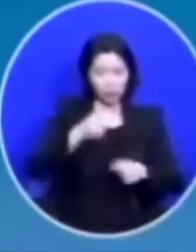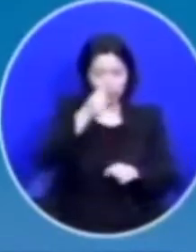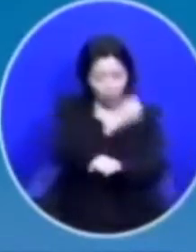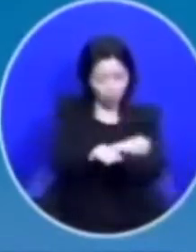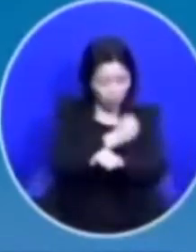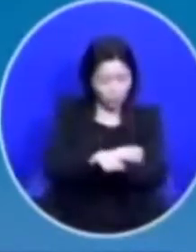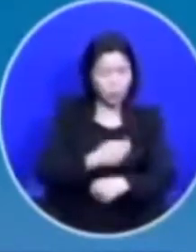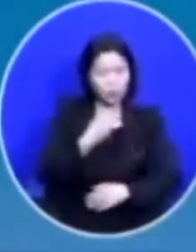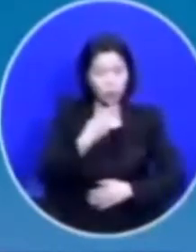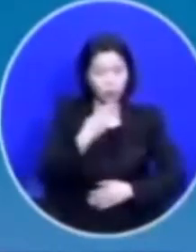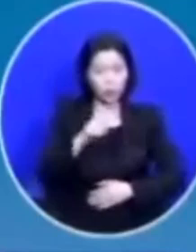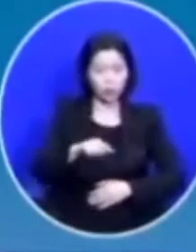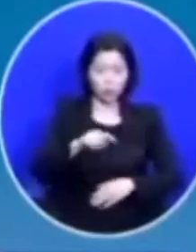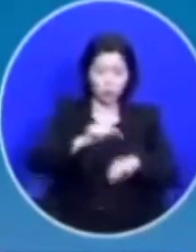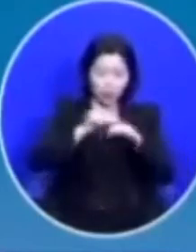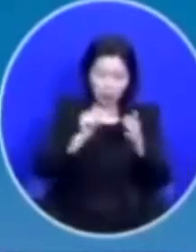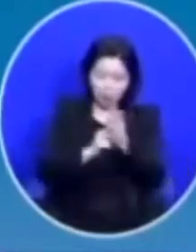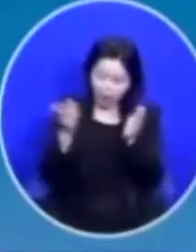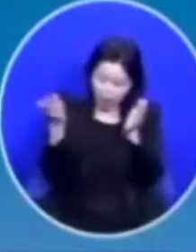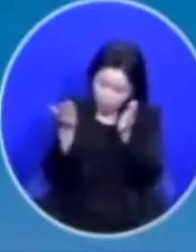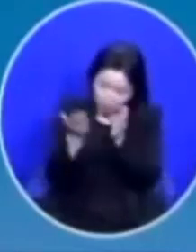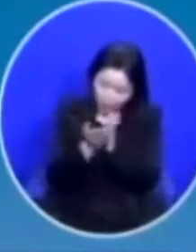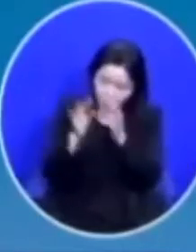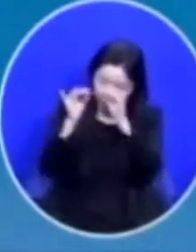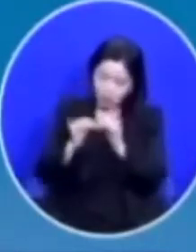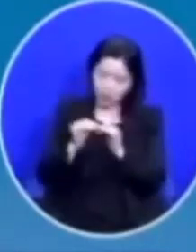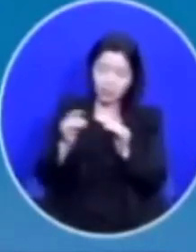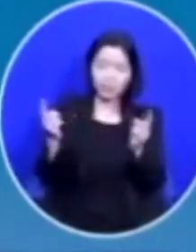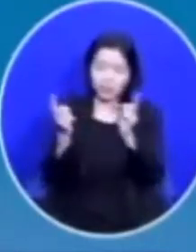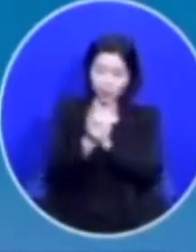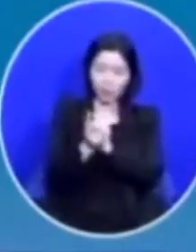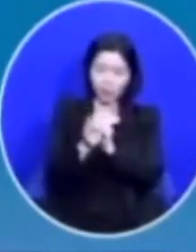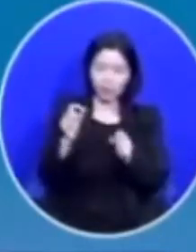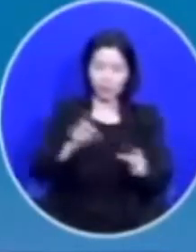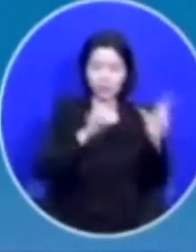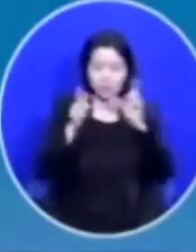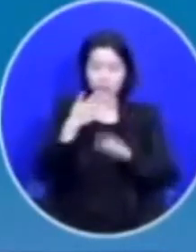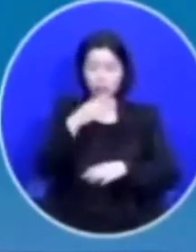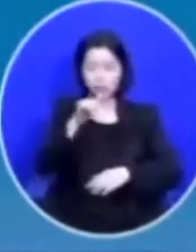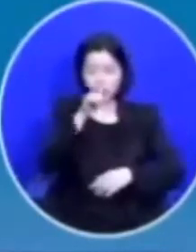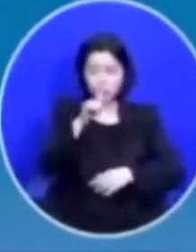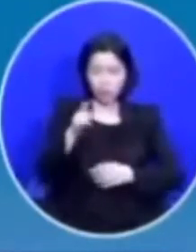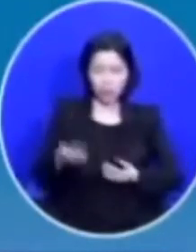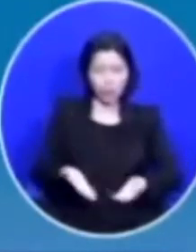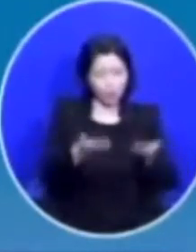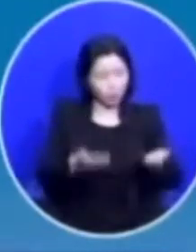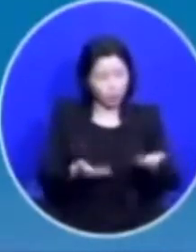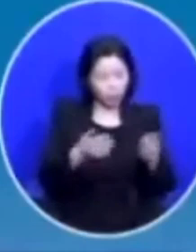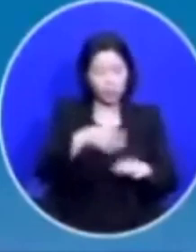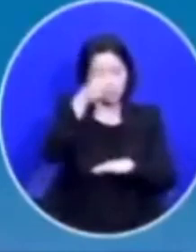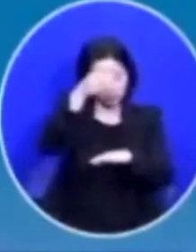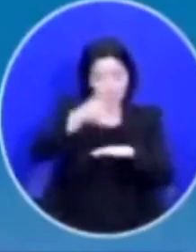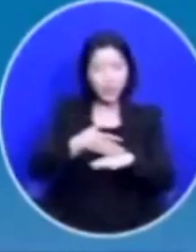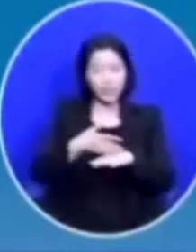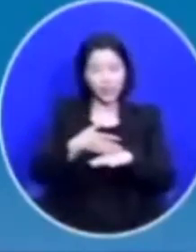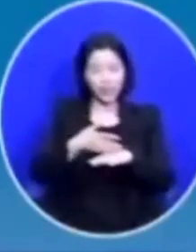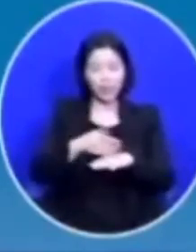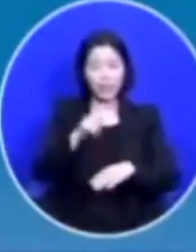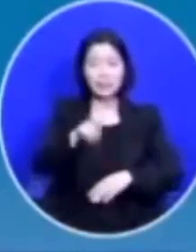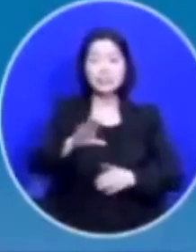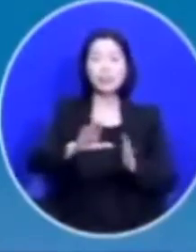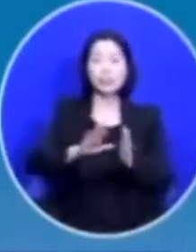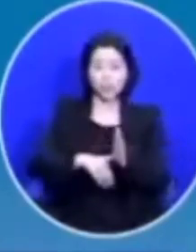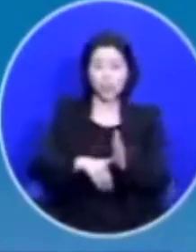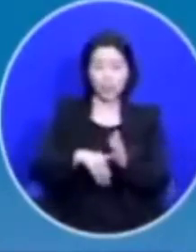좀 정말 마음에 맞는 사람 만나고 살도록 내가 좀 그렇게 해줄 걸 미안하다 그럴 때 여러분이